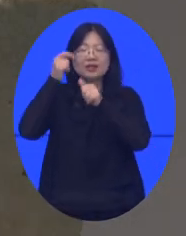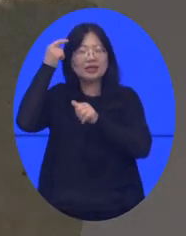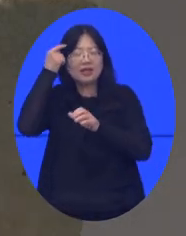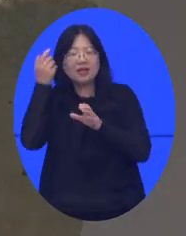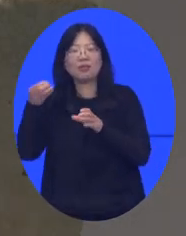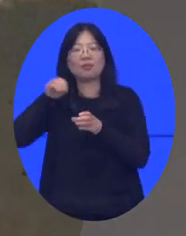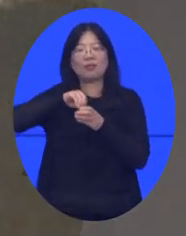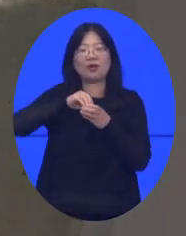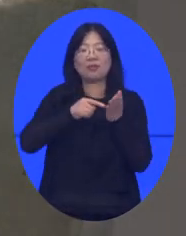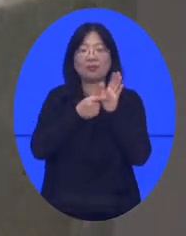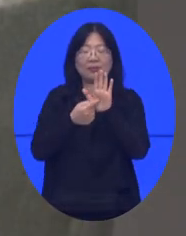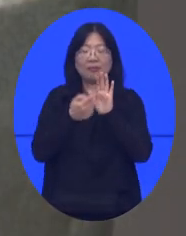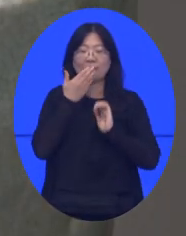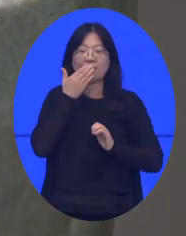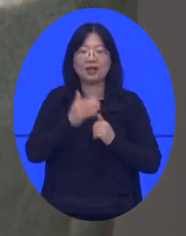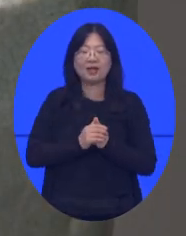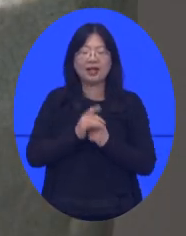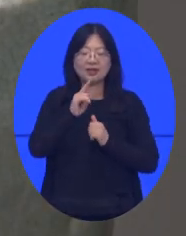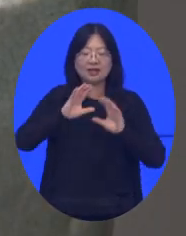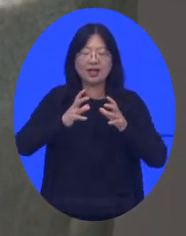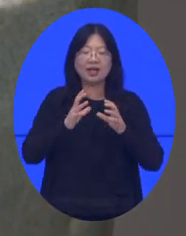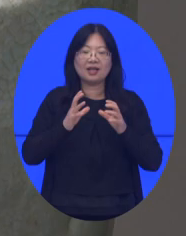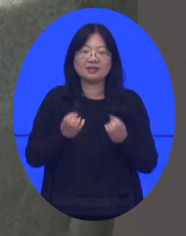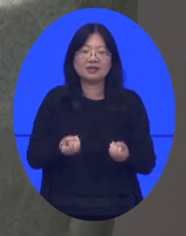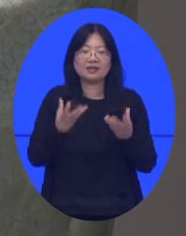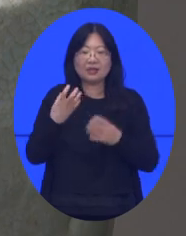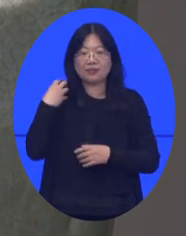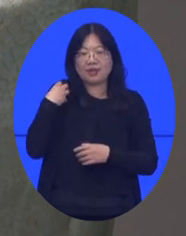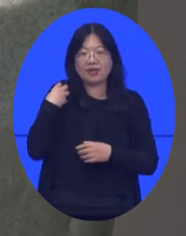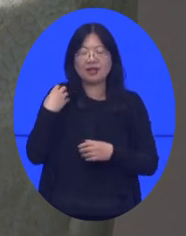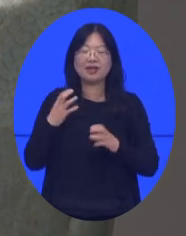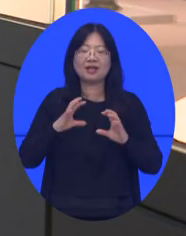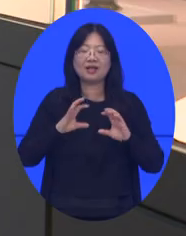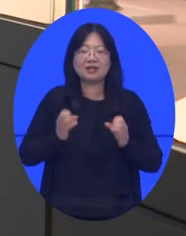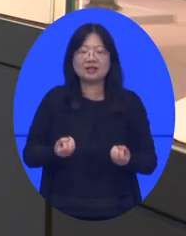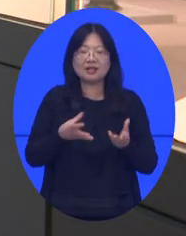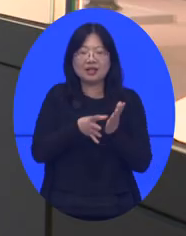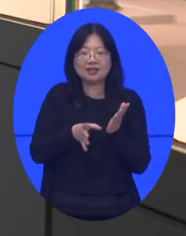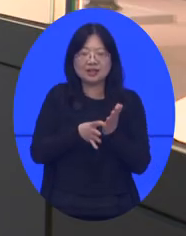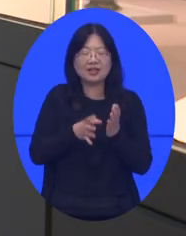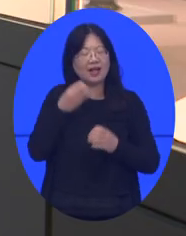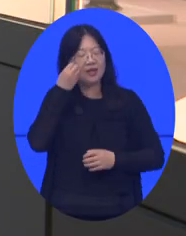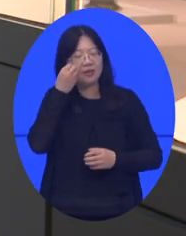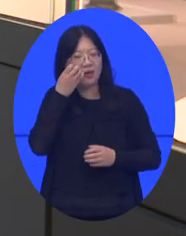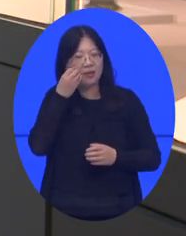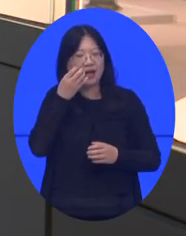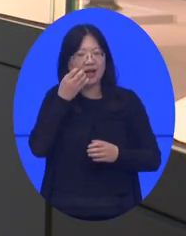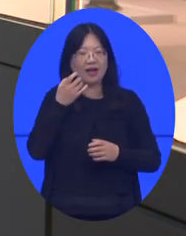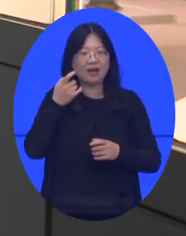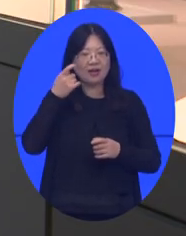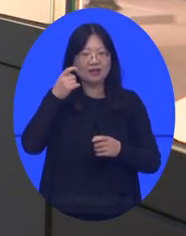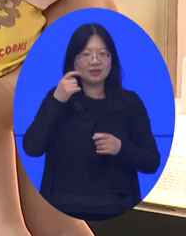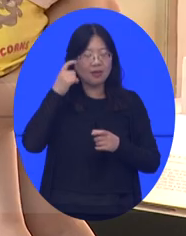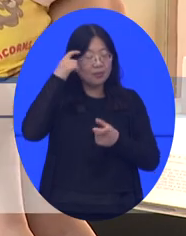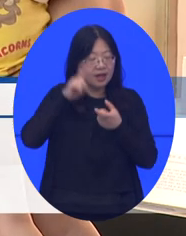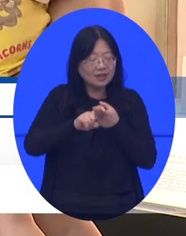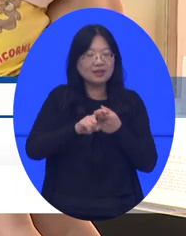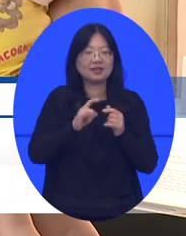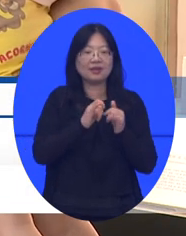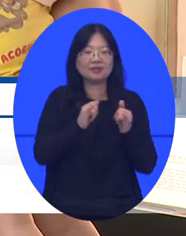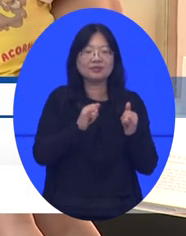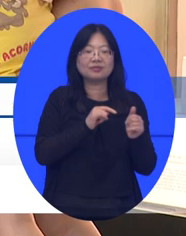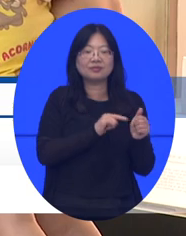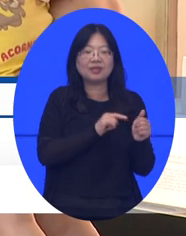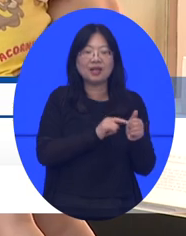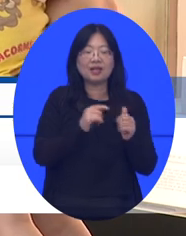생각을 엿볼 수 있습니다. 한나라의 제사를 책임지던 제기의 신비로움에 빠져든 관람객들. 집에서